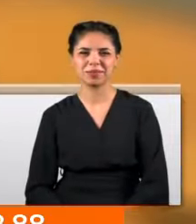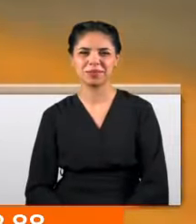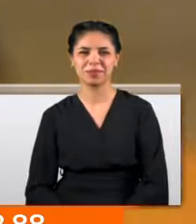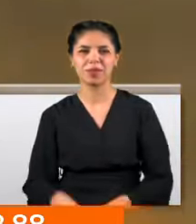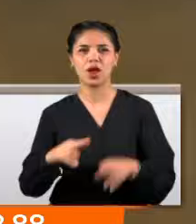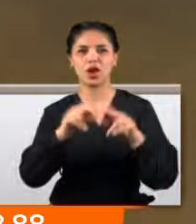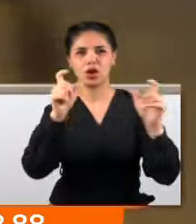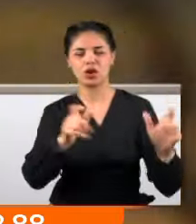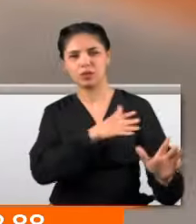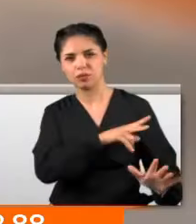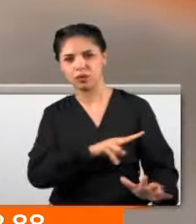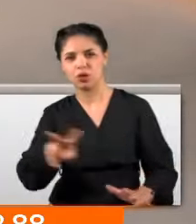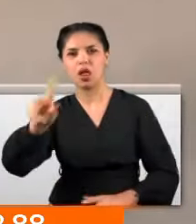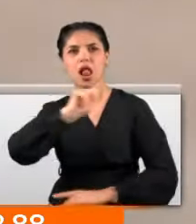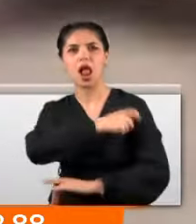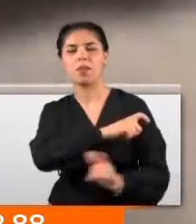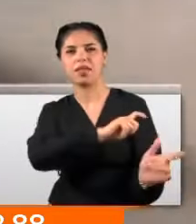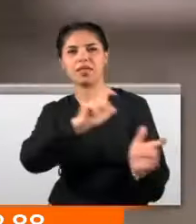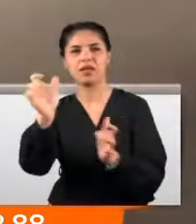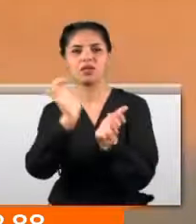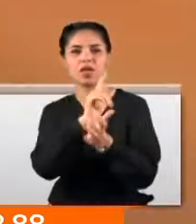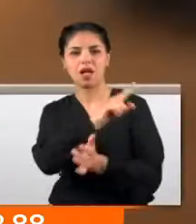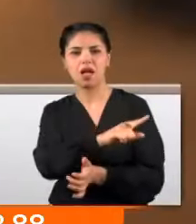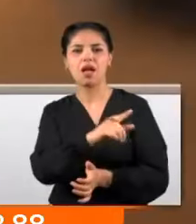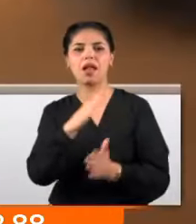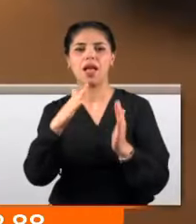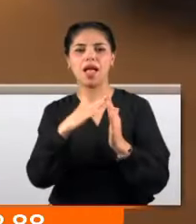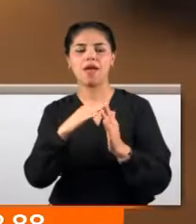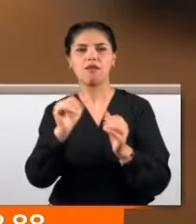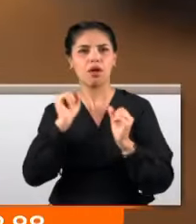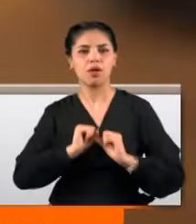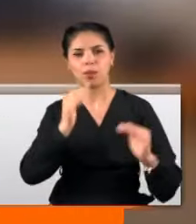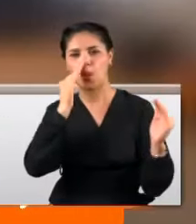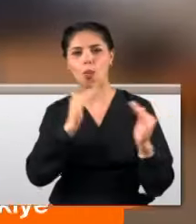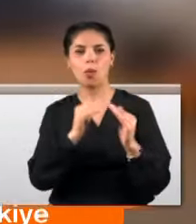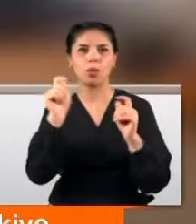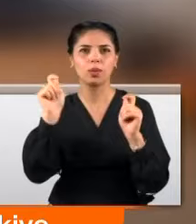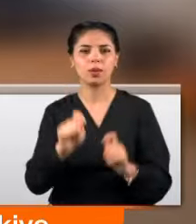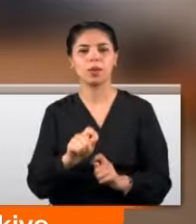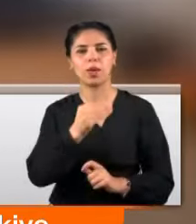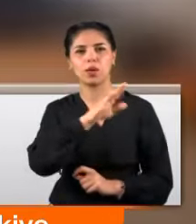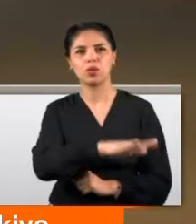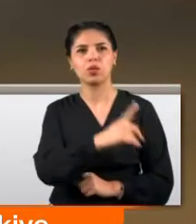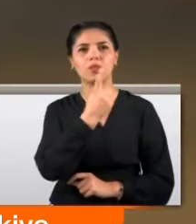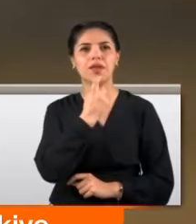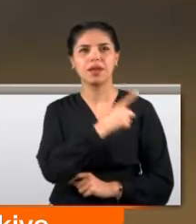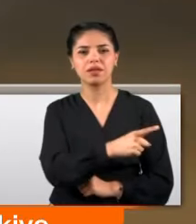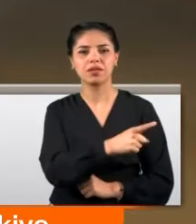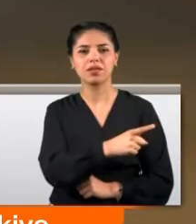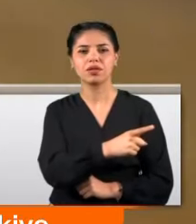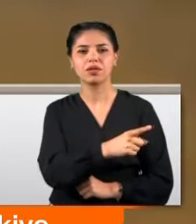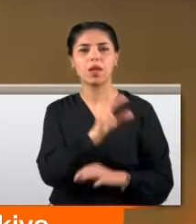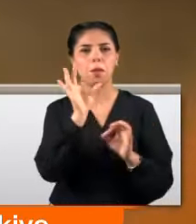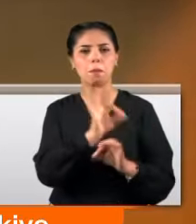Kosova'dan ayrılıp Almanya'ya yerleşen aile evi minik antrenmanlar için uygun hale getirdi. Luan da daha 1 yaşındayken bile